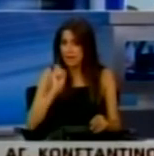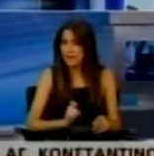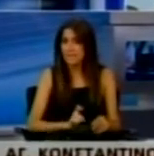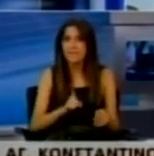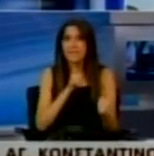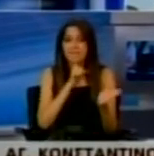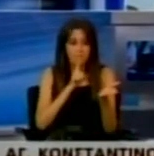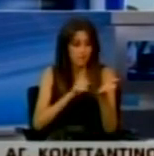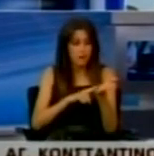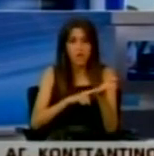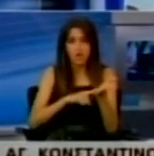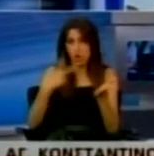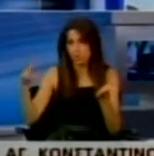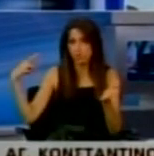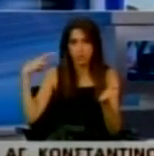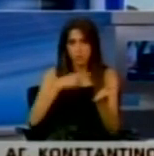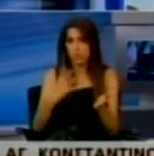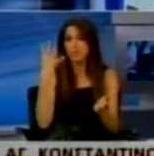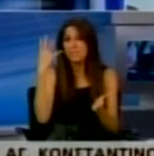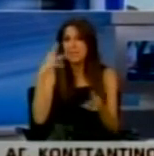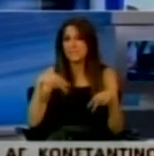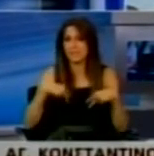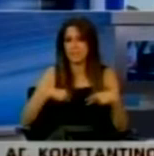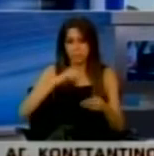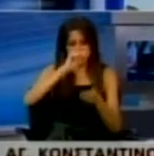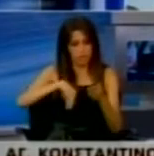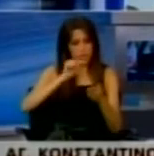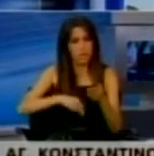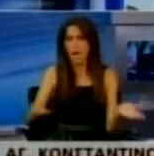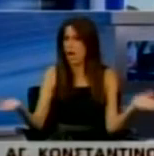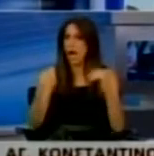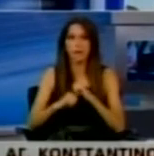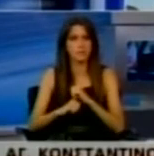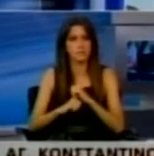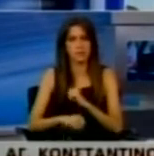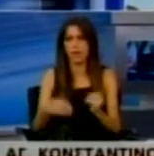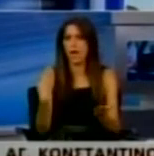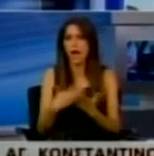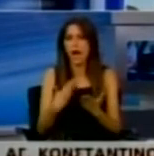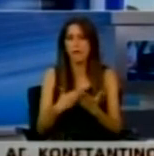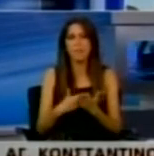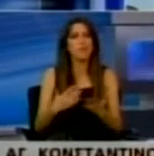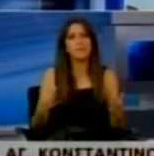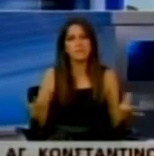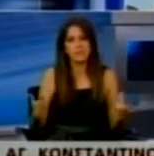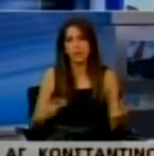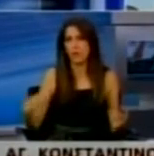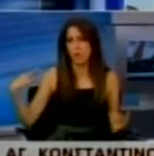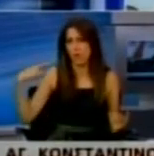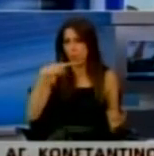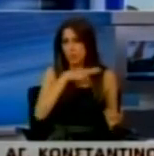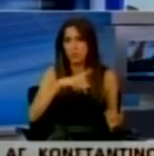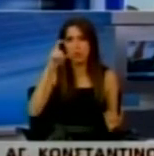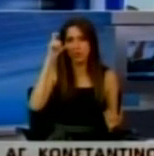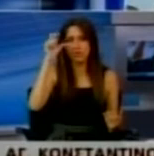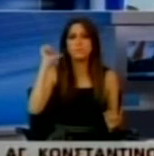υπουργούς. Αυτό έδειχνε, κατεδείκνυε τη συγκεκριμένη επιλογή να προχωρήσουν στην